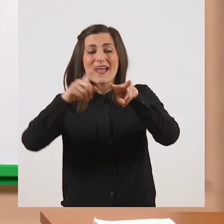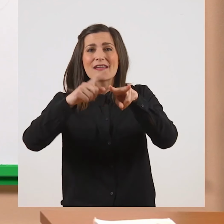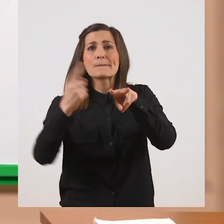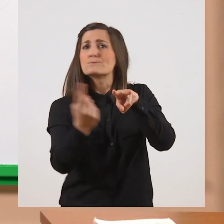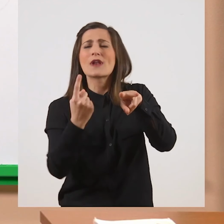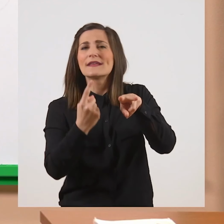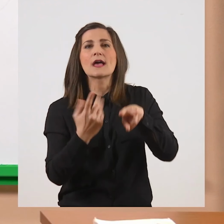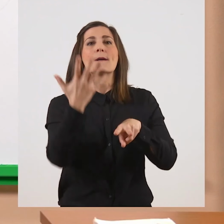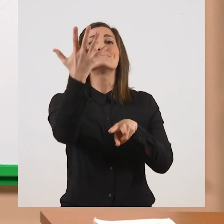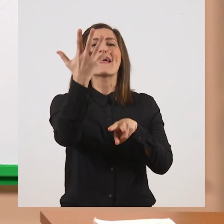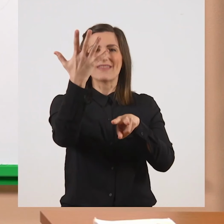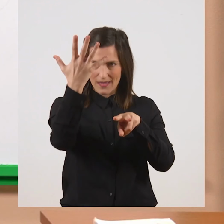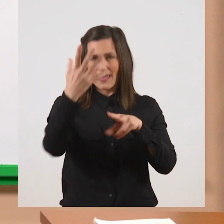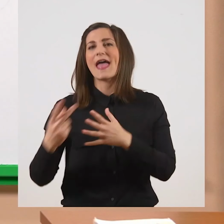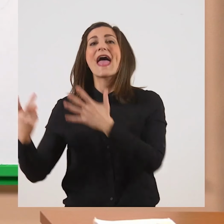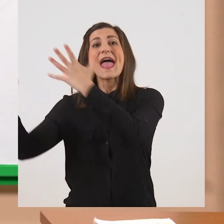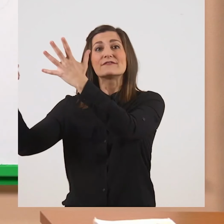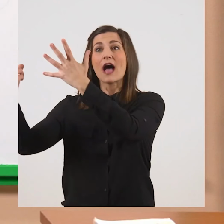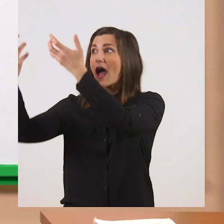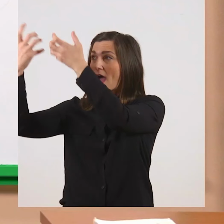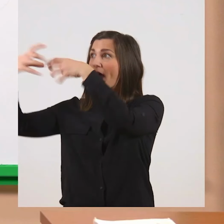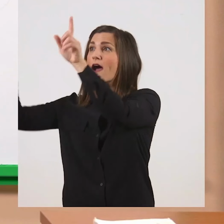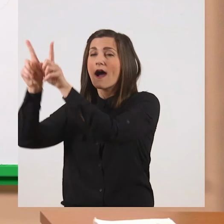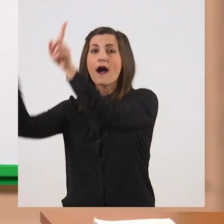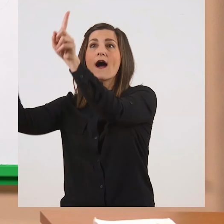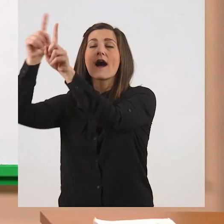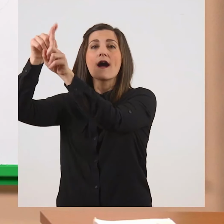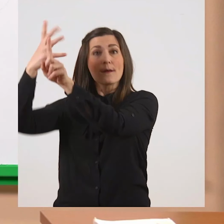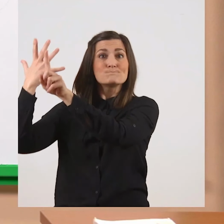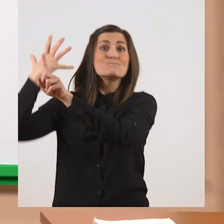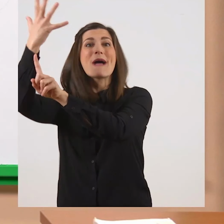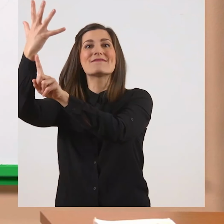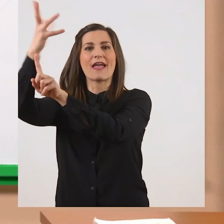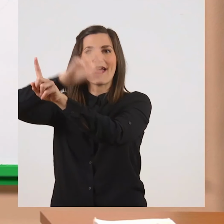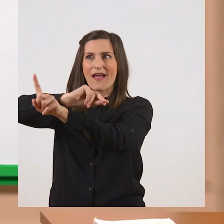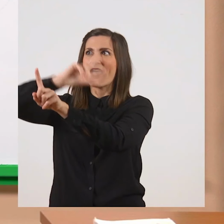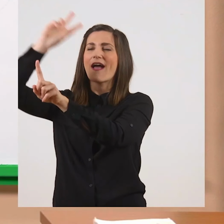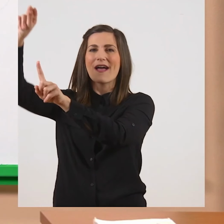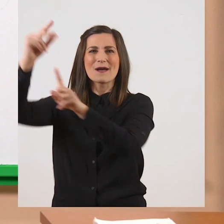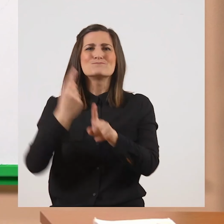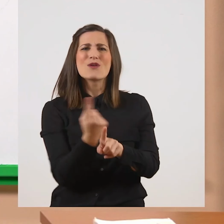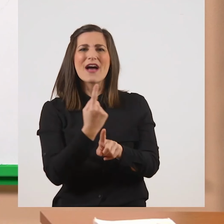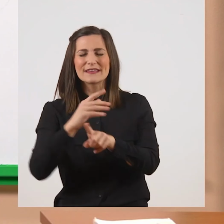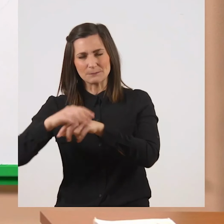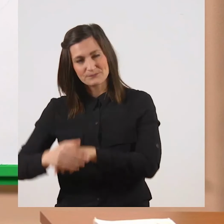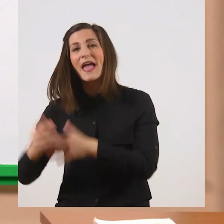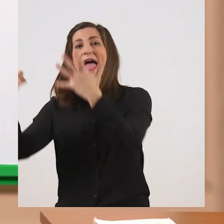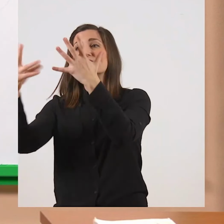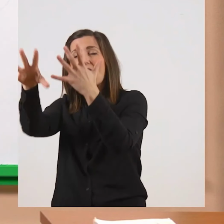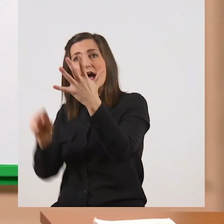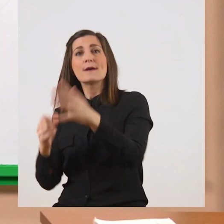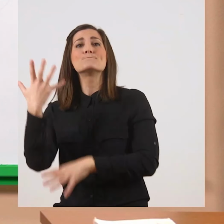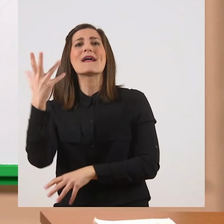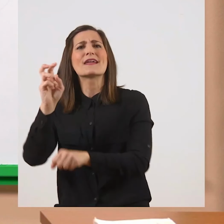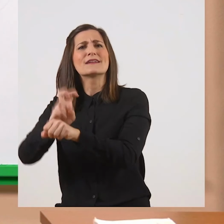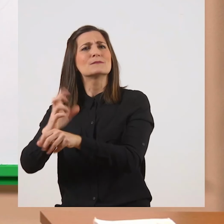Άρα ξέρω ότι στο πρώτο αυτάκι του 7 θα βάλω τον αριθμό 5. Και στο δεύτερο θα βάλω αυτό που έμεινε από το 7, αν πάρω 5, είναι 2. Πάρα